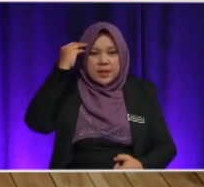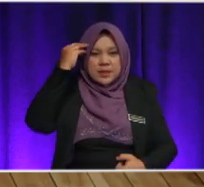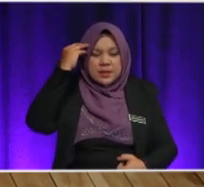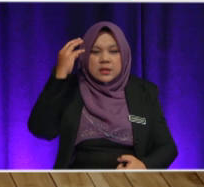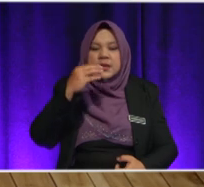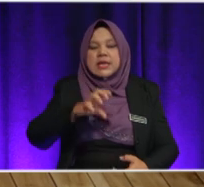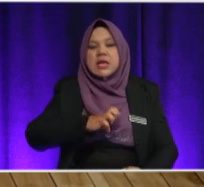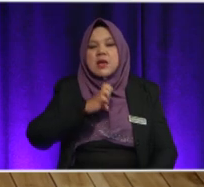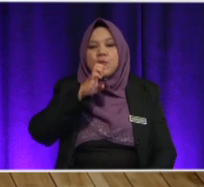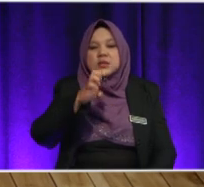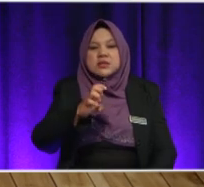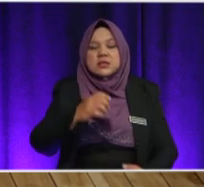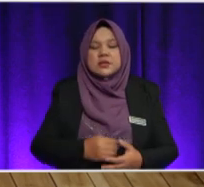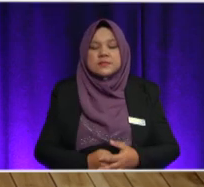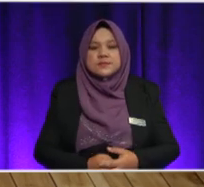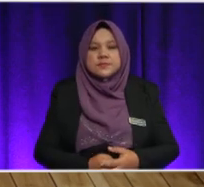emosi